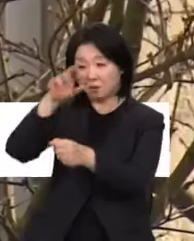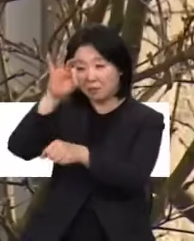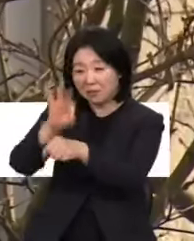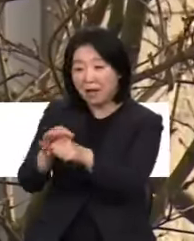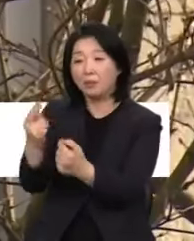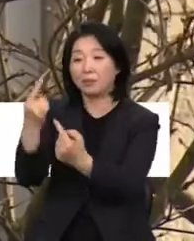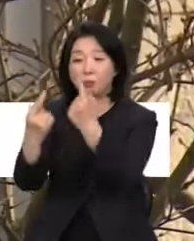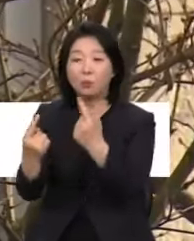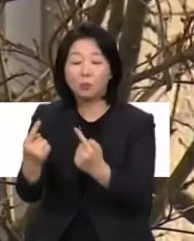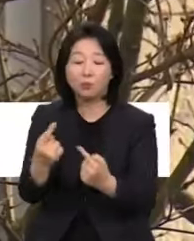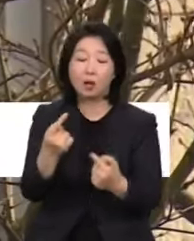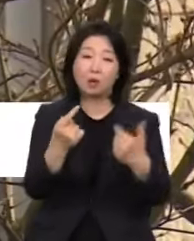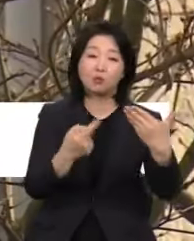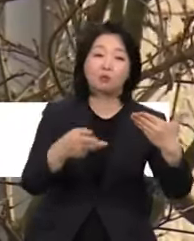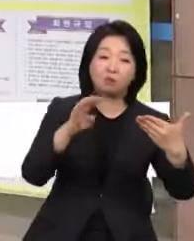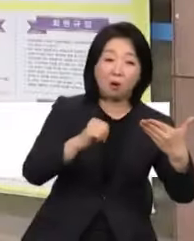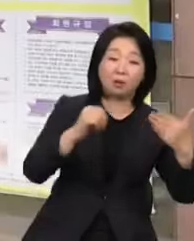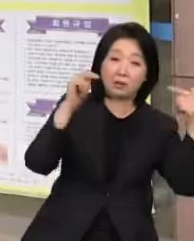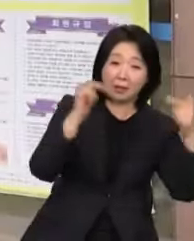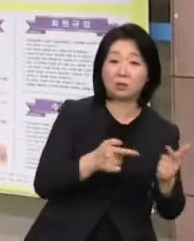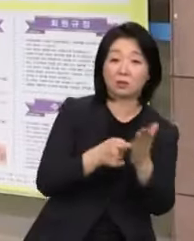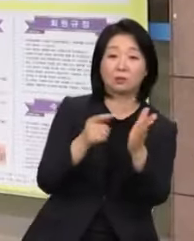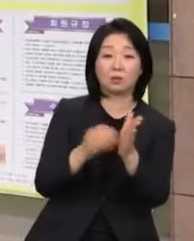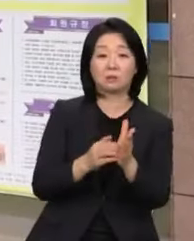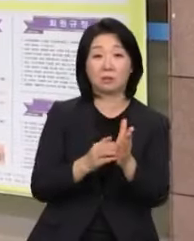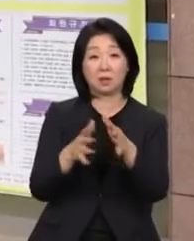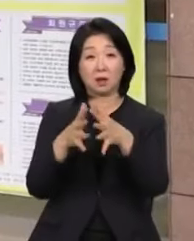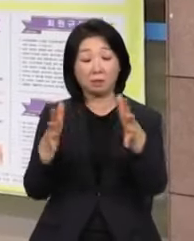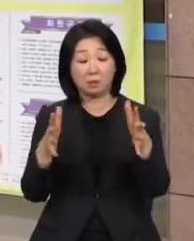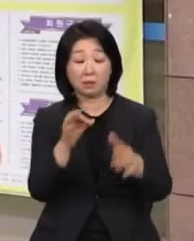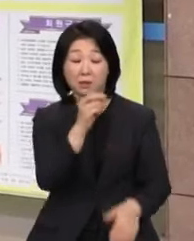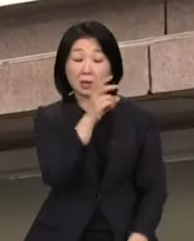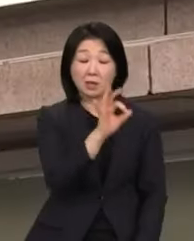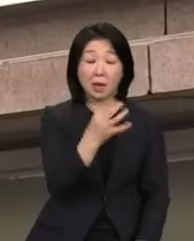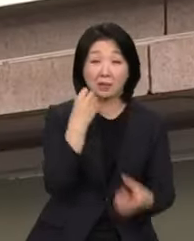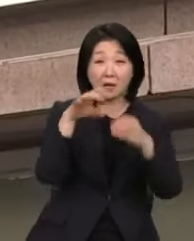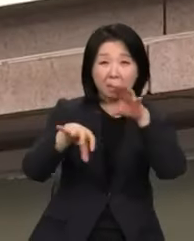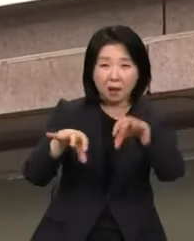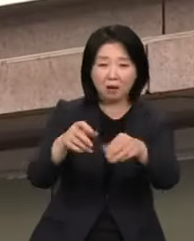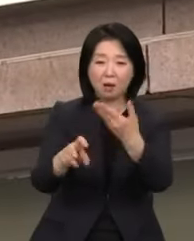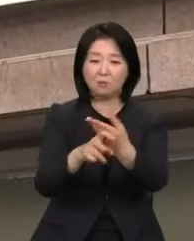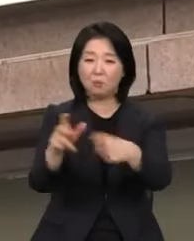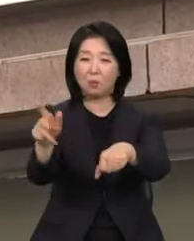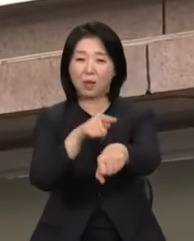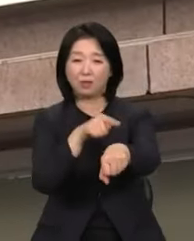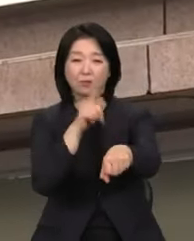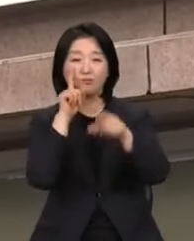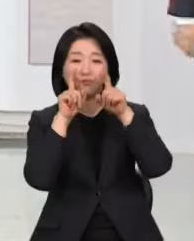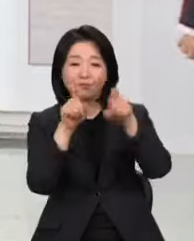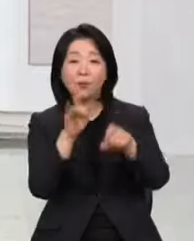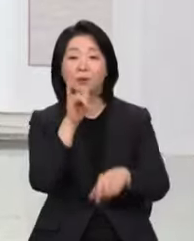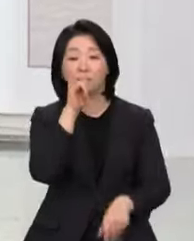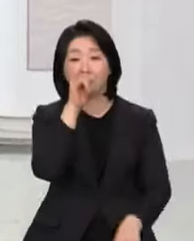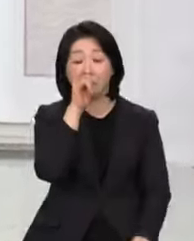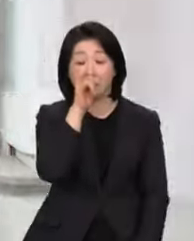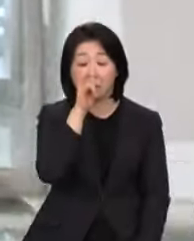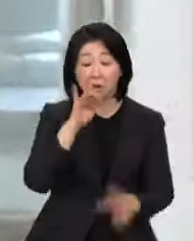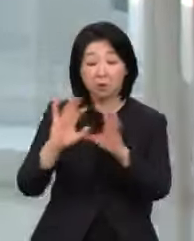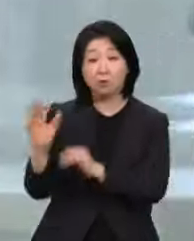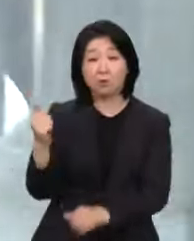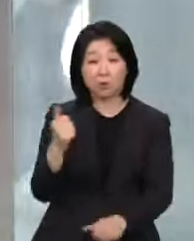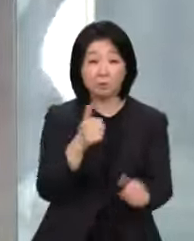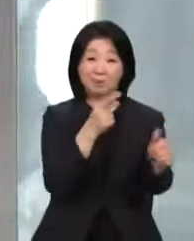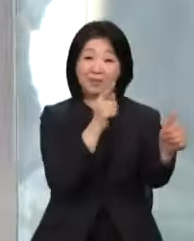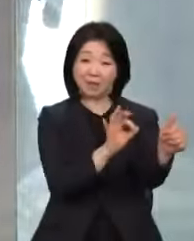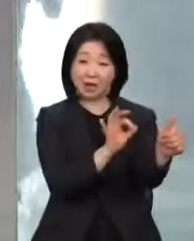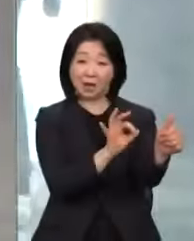6,400만 원 낮은 금액으로 신고한 겁니다. 이 아파트는 양 후보의 새마을금고 편법 대출 의혹이 제기된 곳입니다. 국민의힘도 양